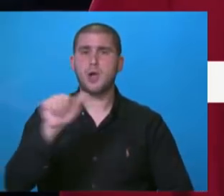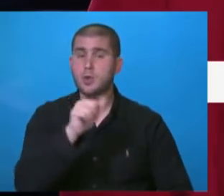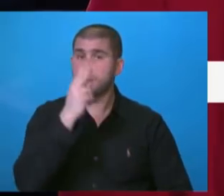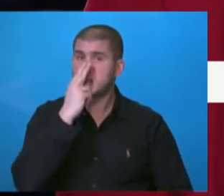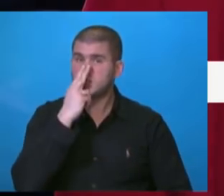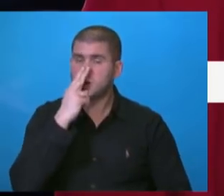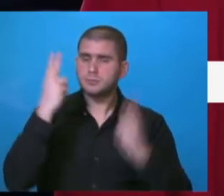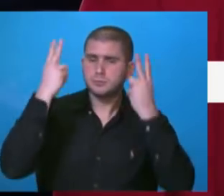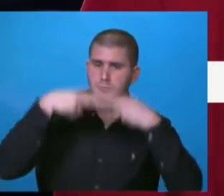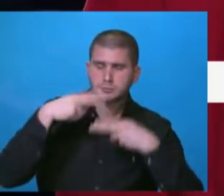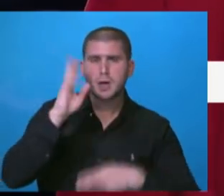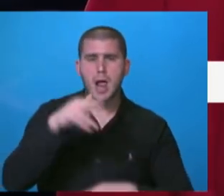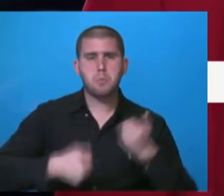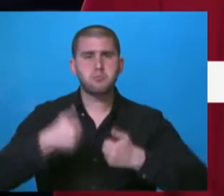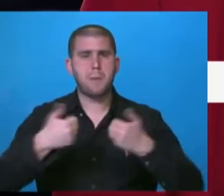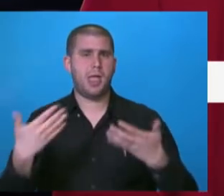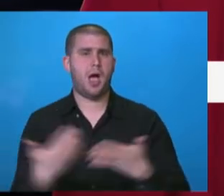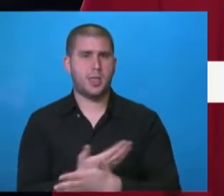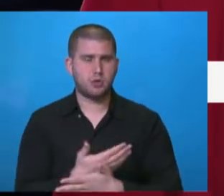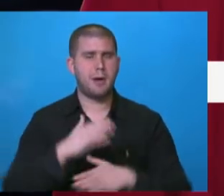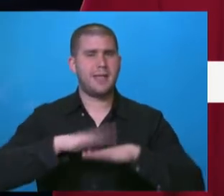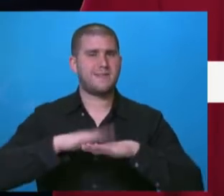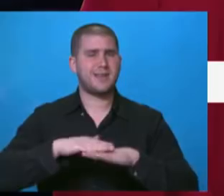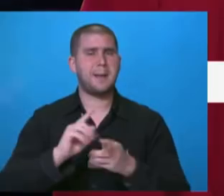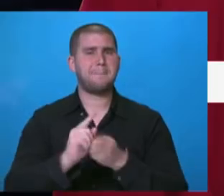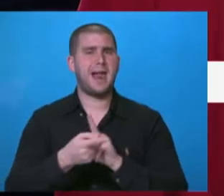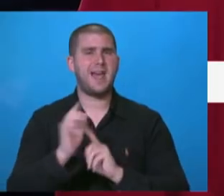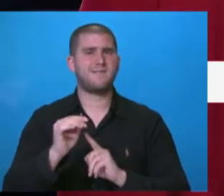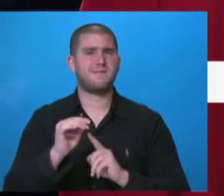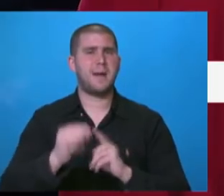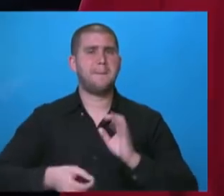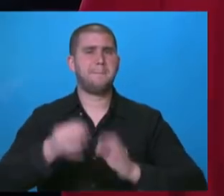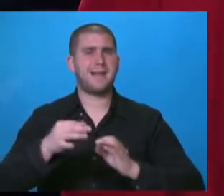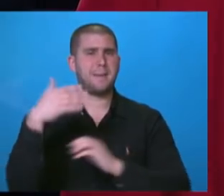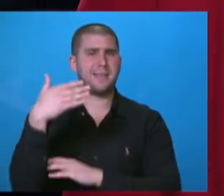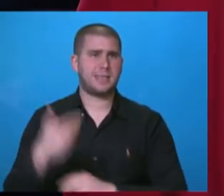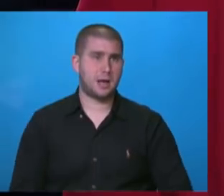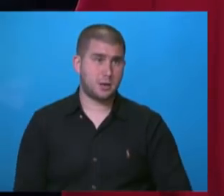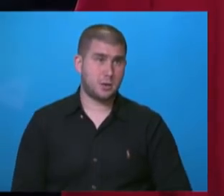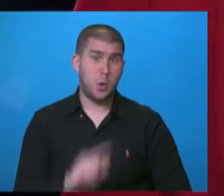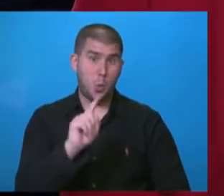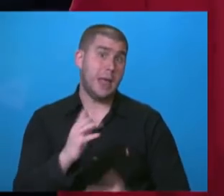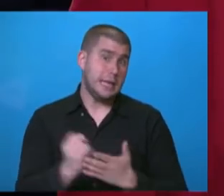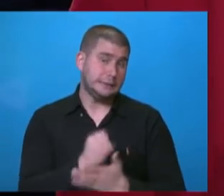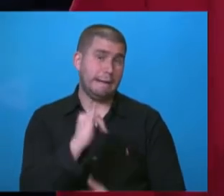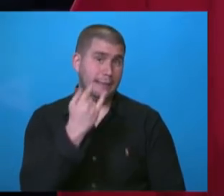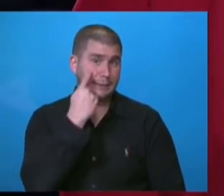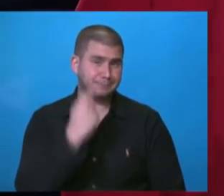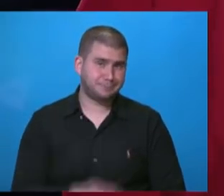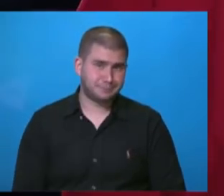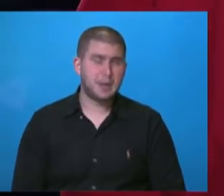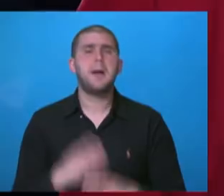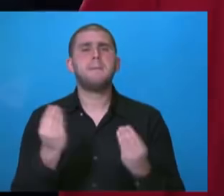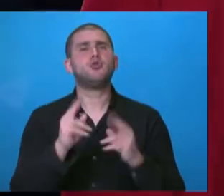להסכים אולי על מועמד חדש לתפקיד ממלא מקום פרקליט המדינה. אולי הפעם יצליח. הנה משהו שדווקא